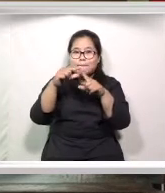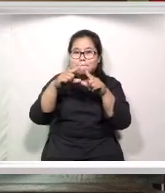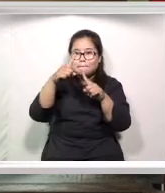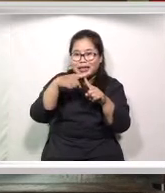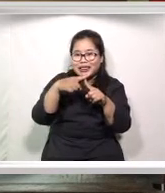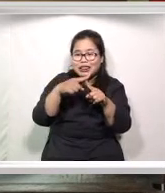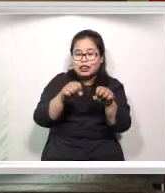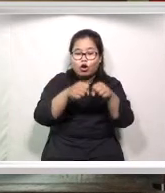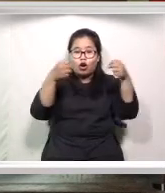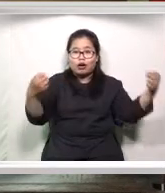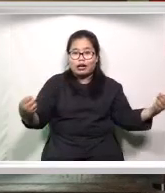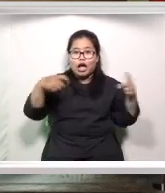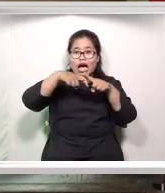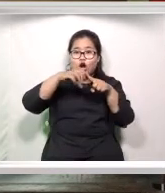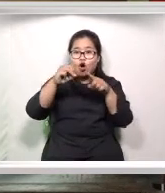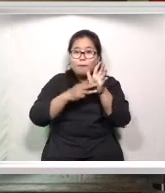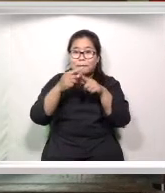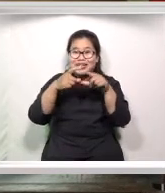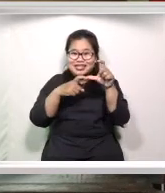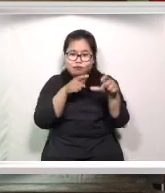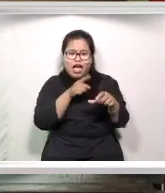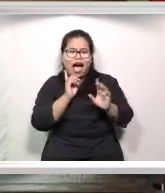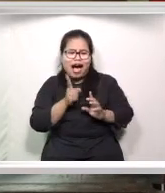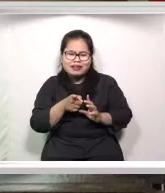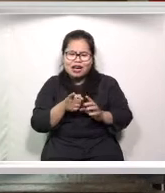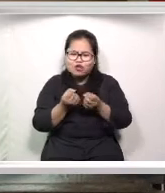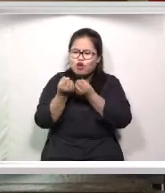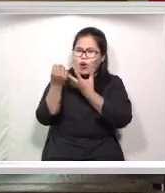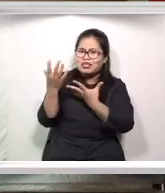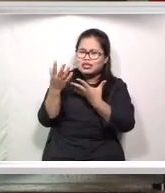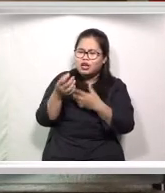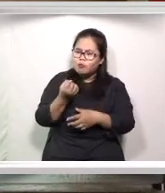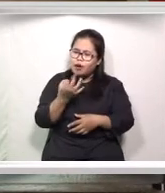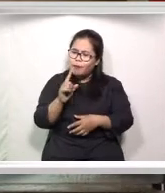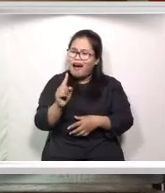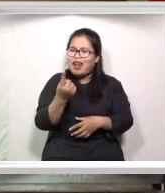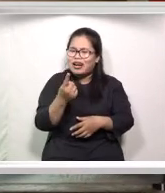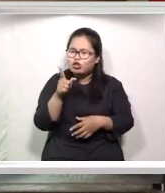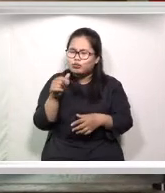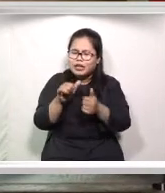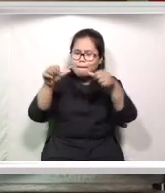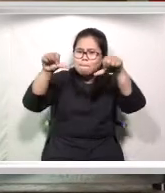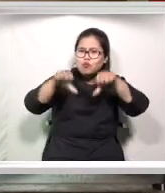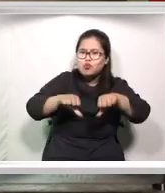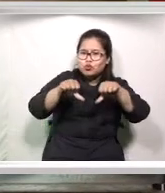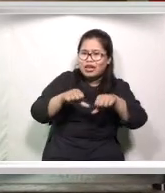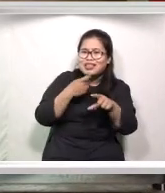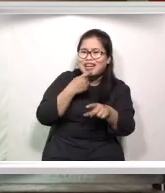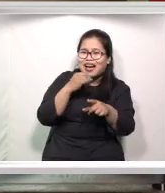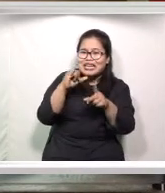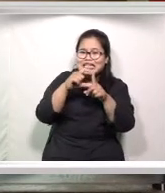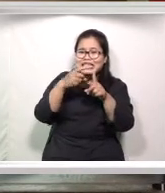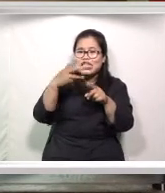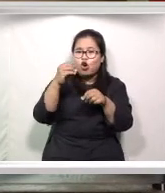tahun 2020, didapatkan beberapa hal yang sangat mempengaruhi buruknya pemahaman terhadap ideologi